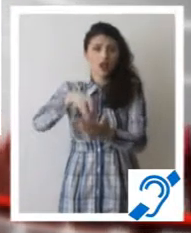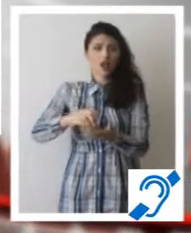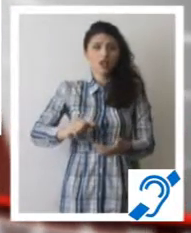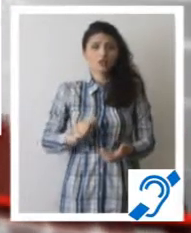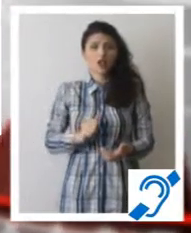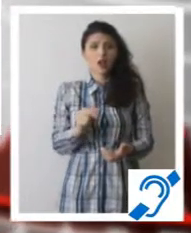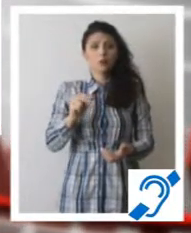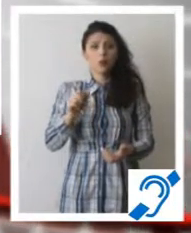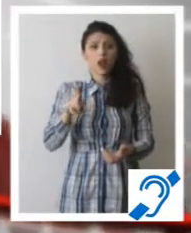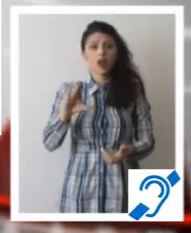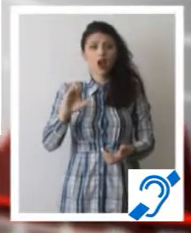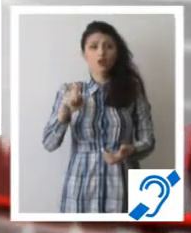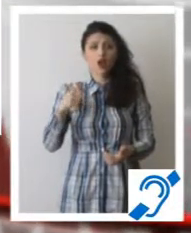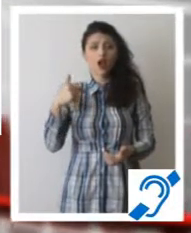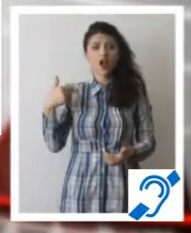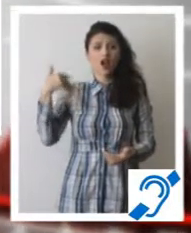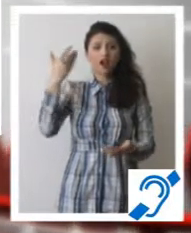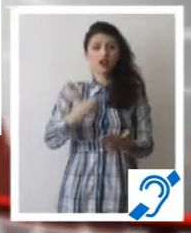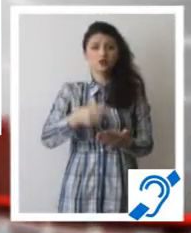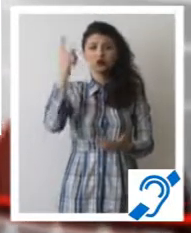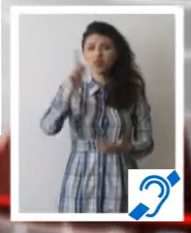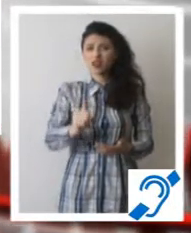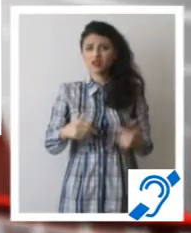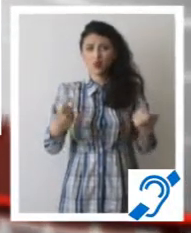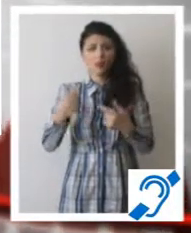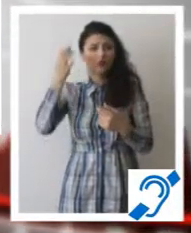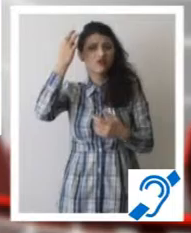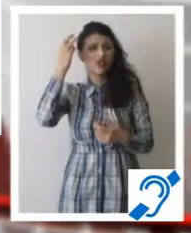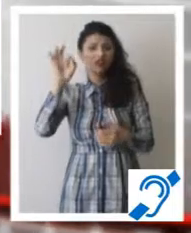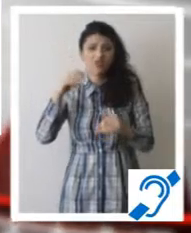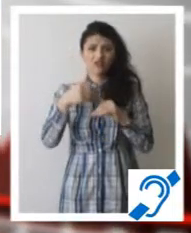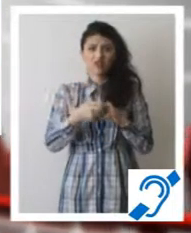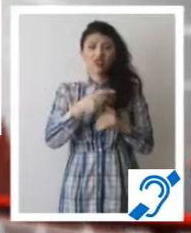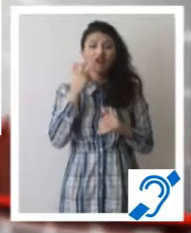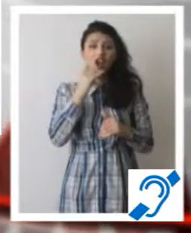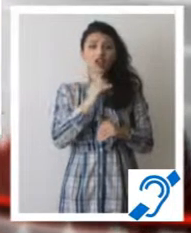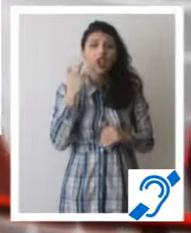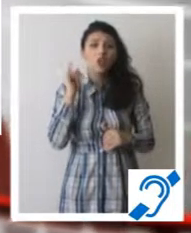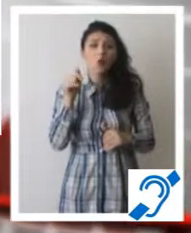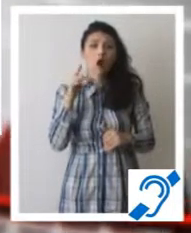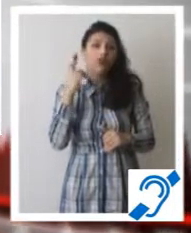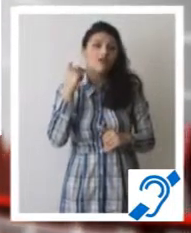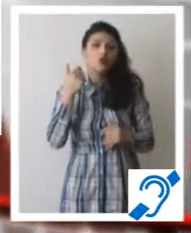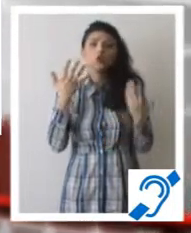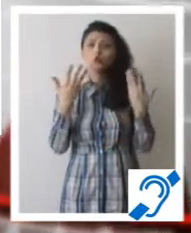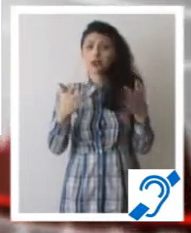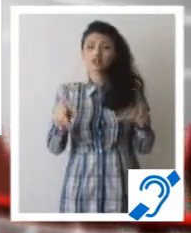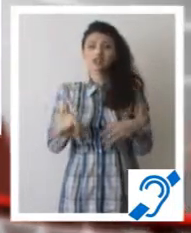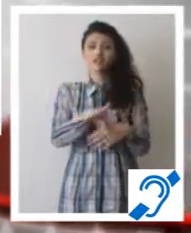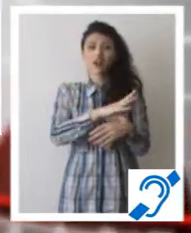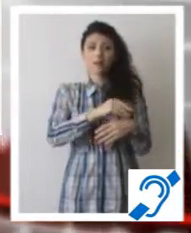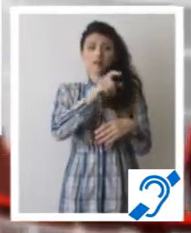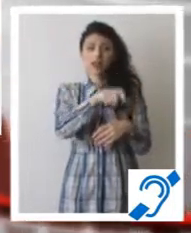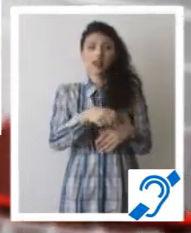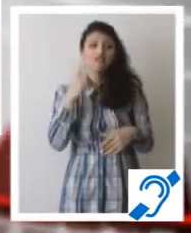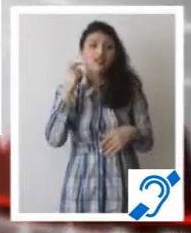abia împlinise un an, a căzut ca un trăsnet peste localnici. Oamenilor nu le venea să creadă că Ioana nu mai este. Familia Șerban, părinții și bunicii fetiței